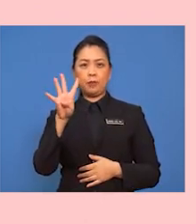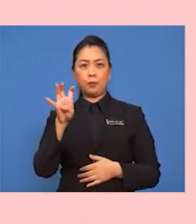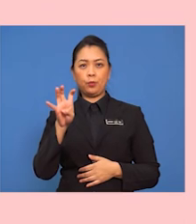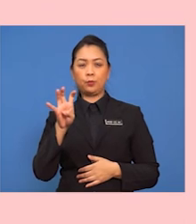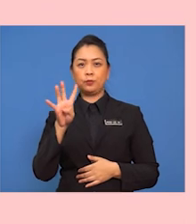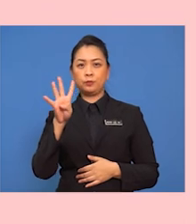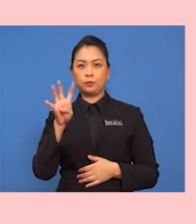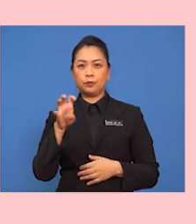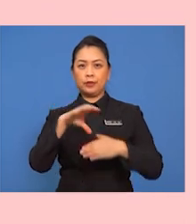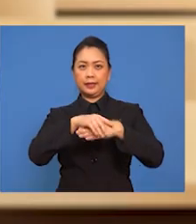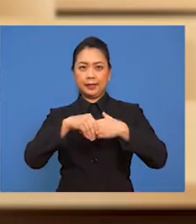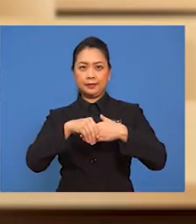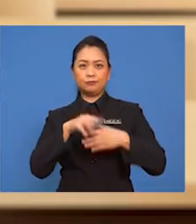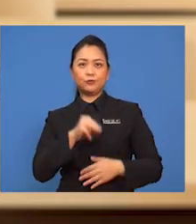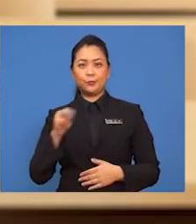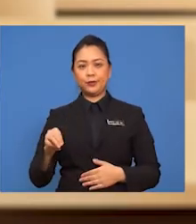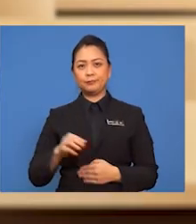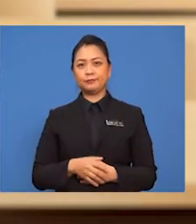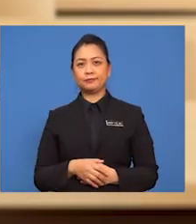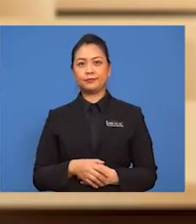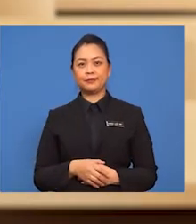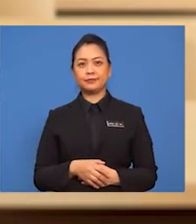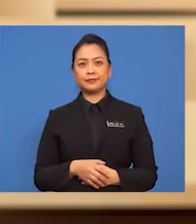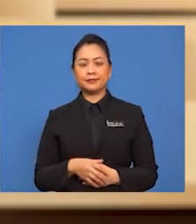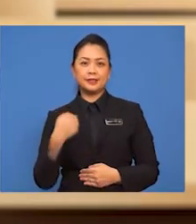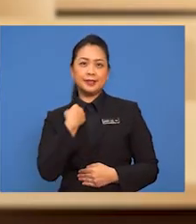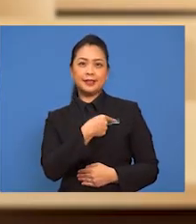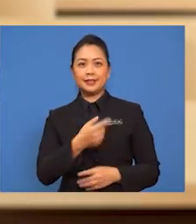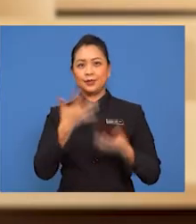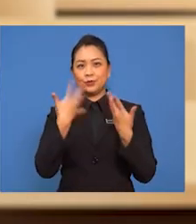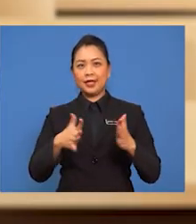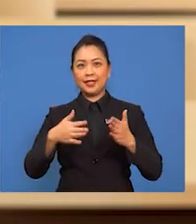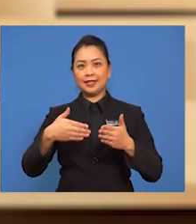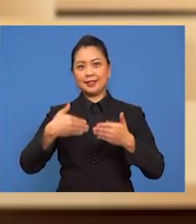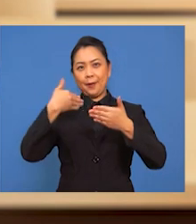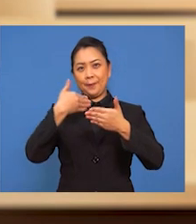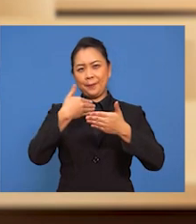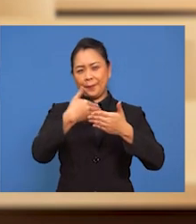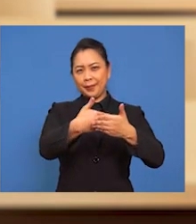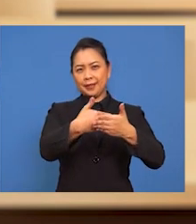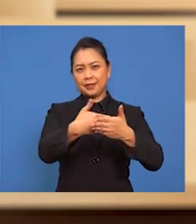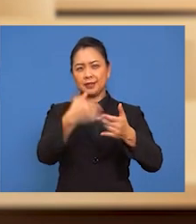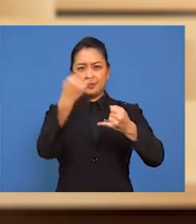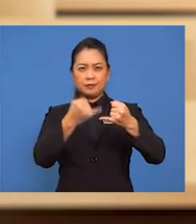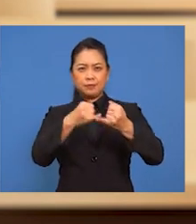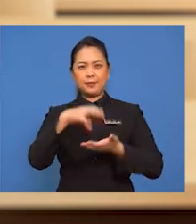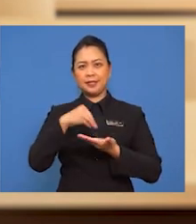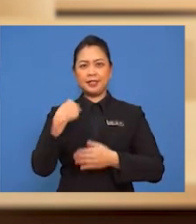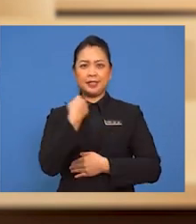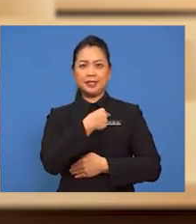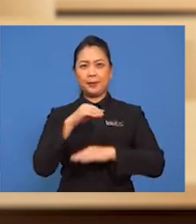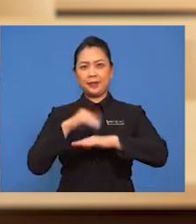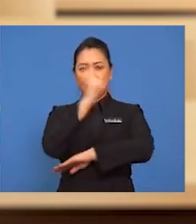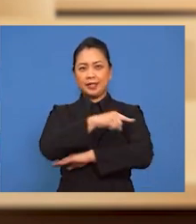440 Murid-murid Kita sudah sampai Ke penghujung Pembelajaran